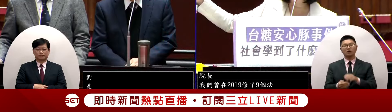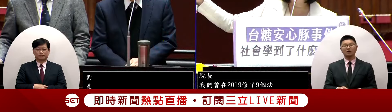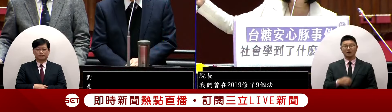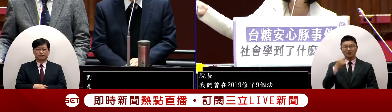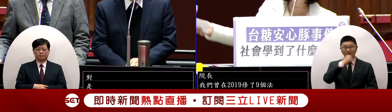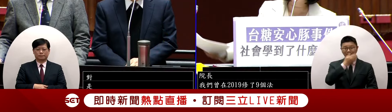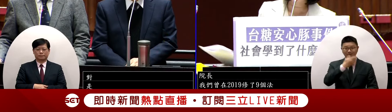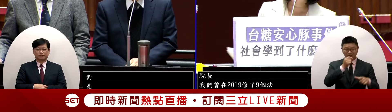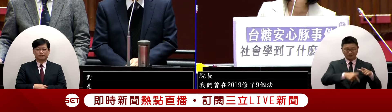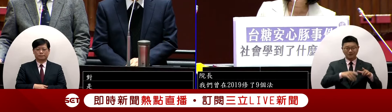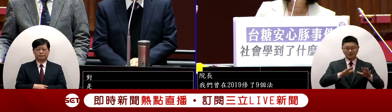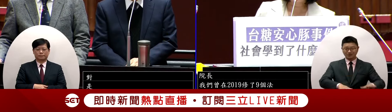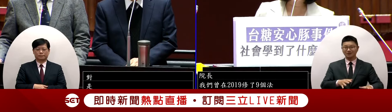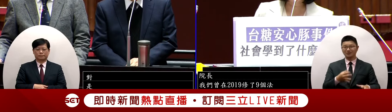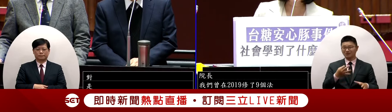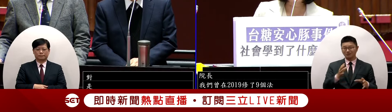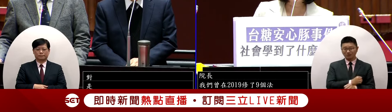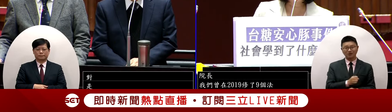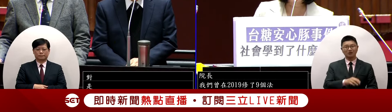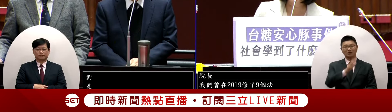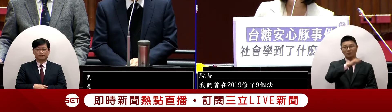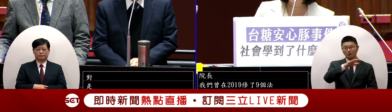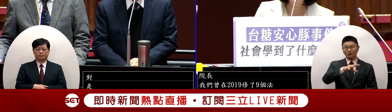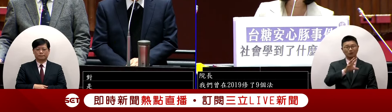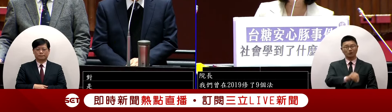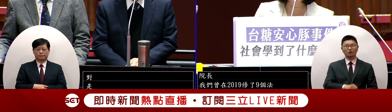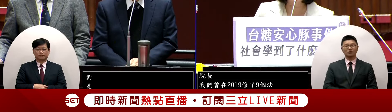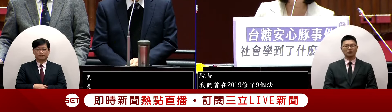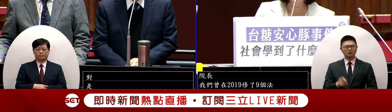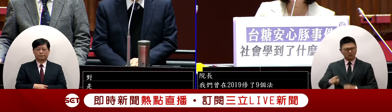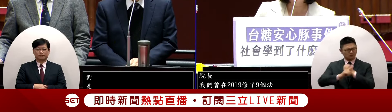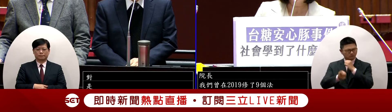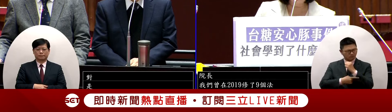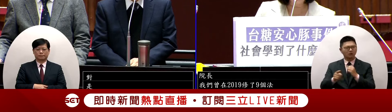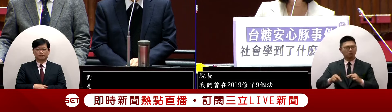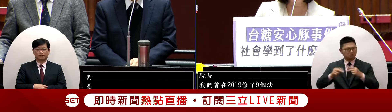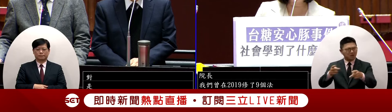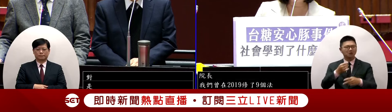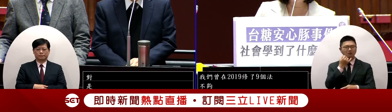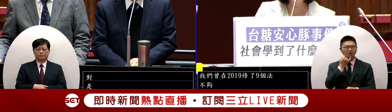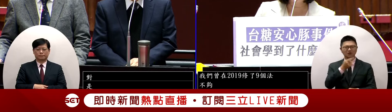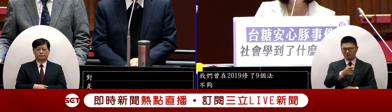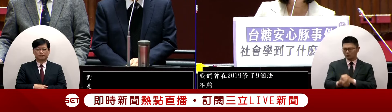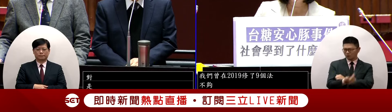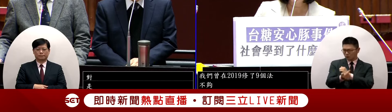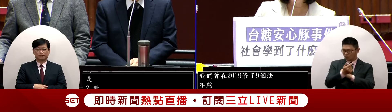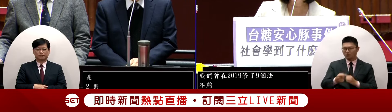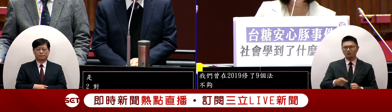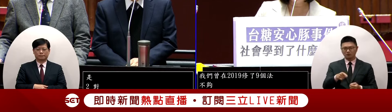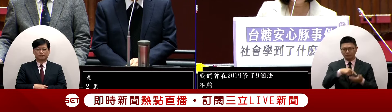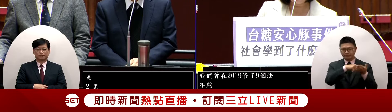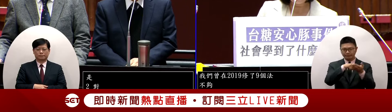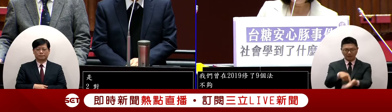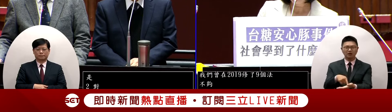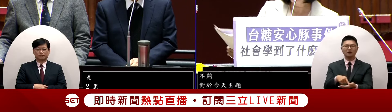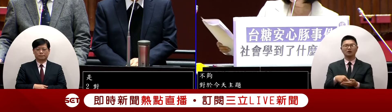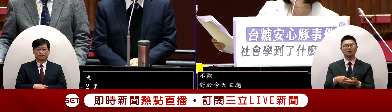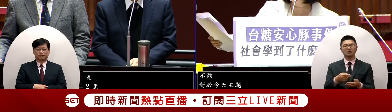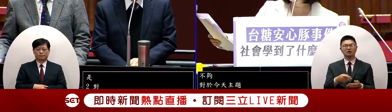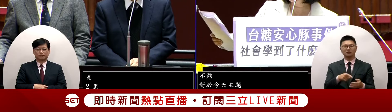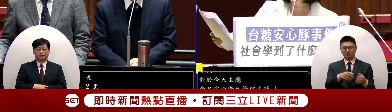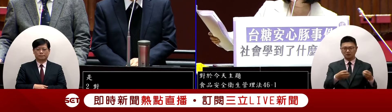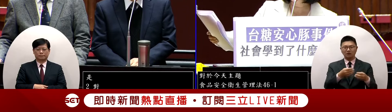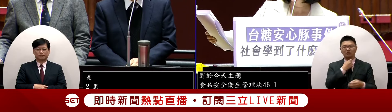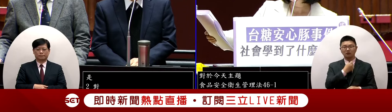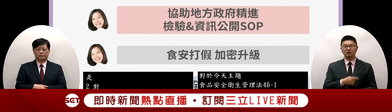了5000多万，重修吧，这个部分应当可以做吧，即刻启动。然后最后一页，我